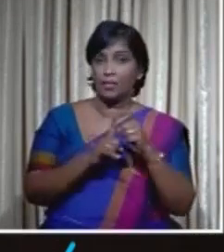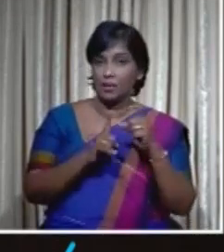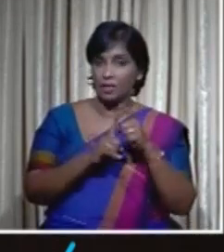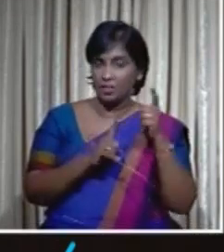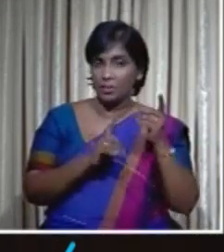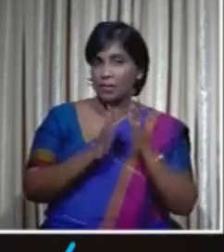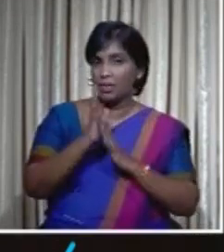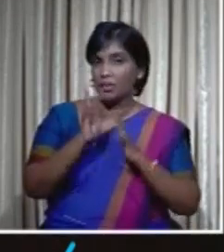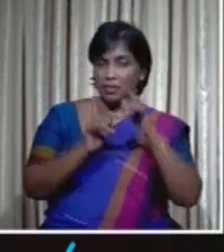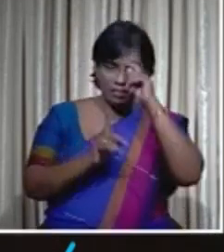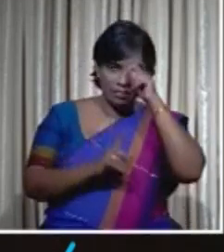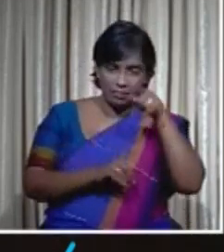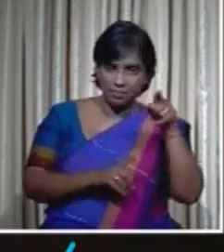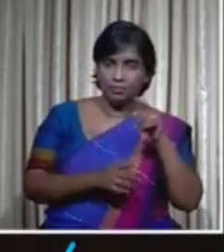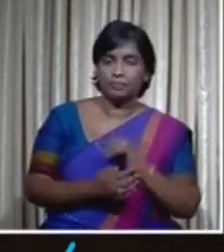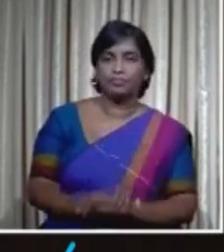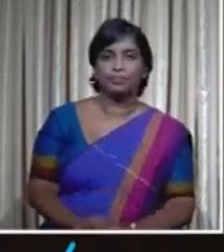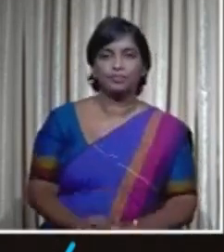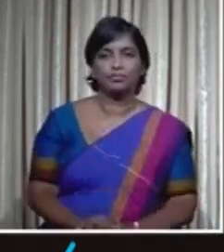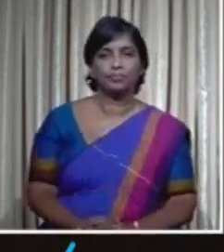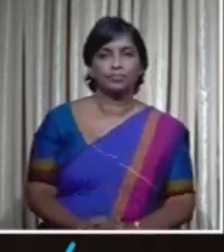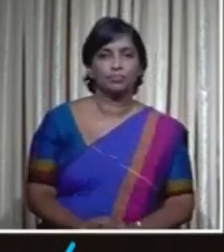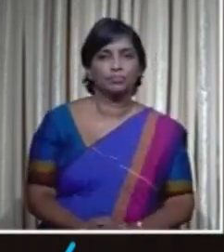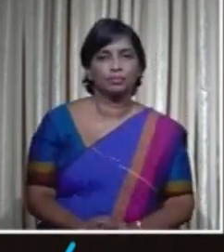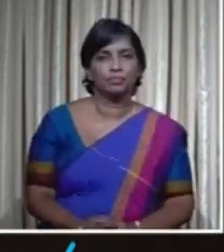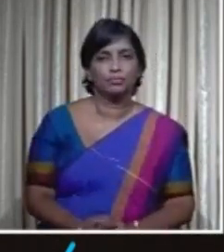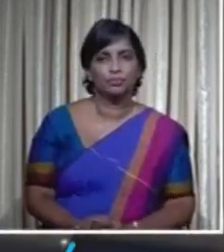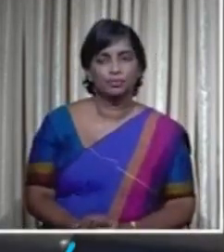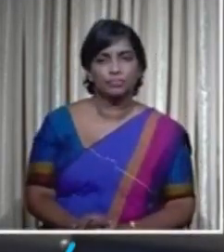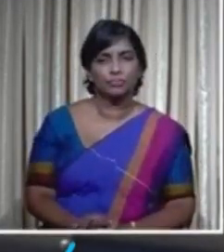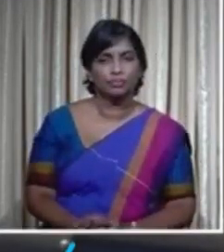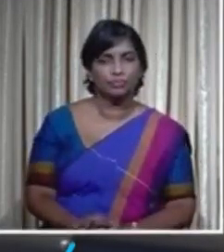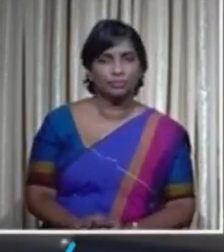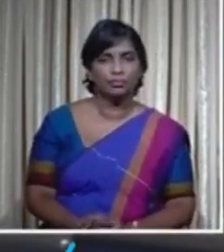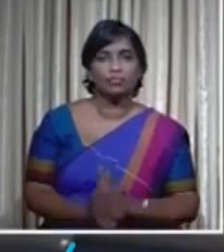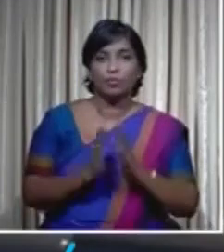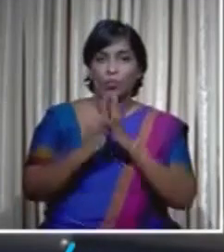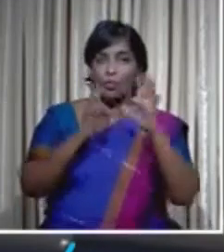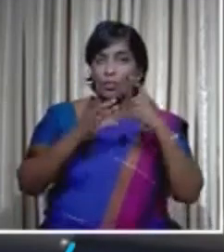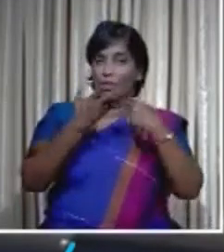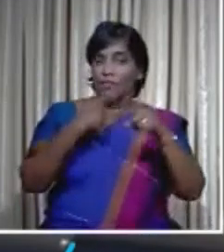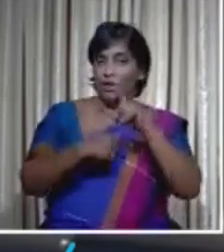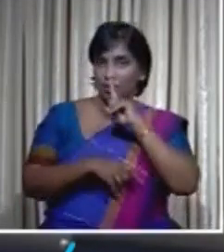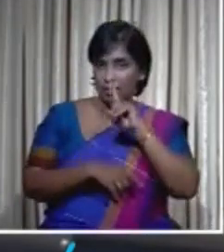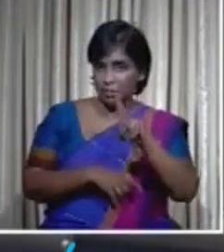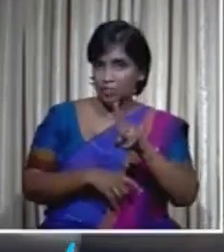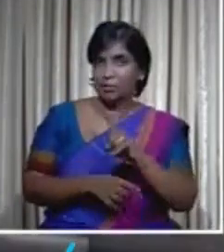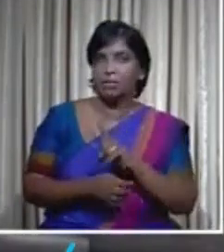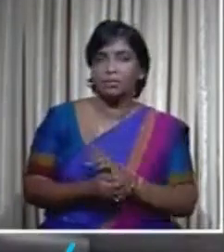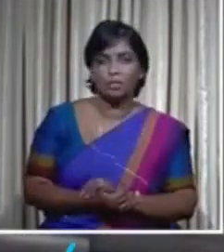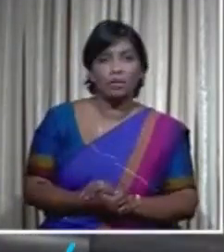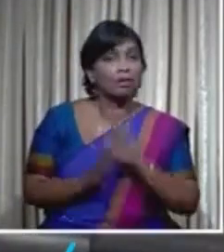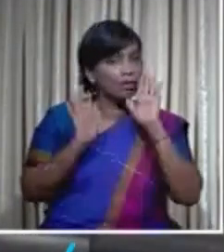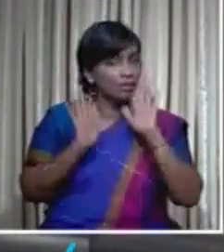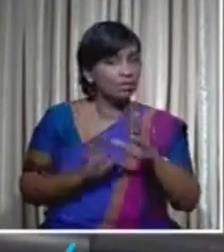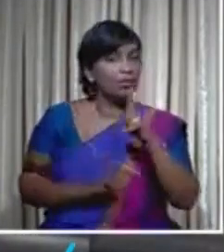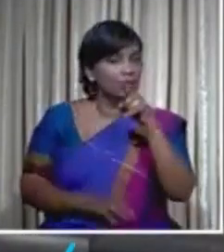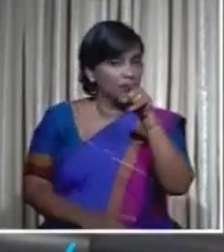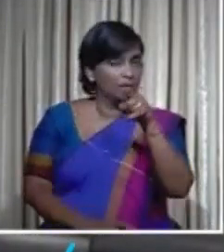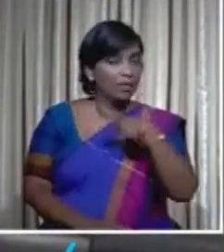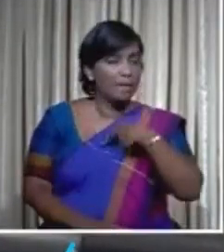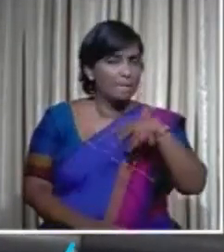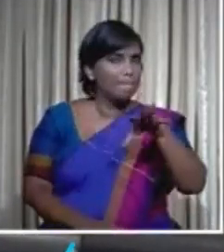அதாவது நீங்கள் இதுல இங்க பல விடயங்களை பற்றி சொன்னீர்கள், ஆனா ஒன்றை ஏற்றுக்கொண்டிருக்கிறீர்கள்.